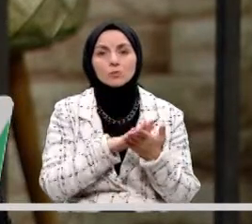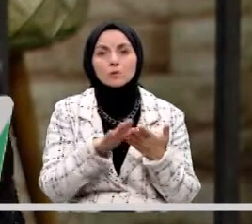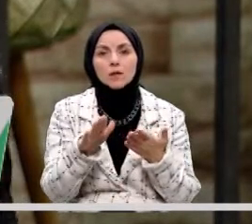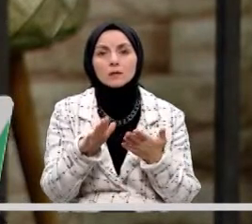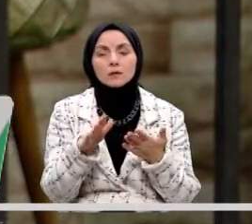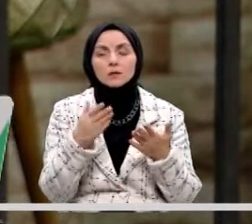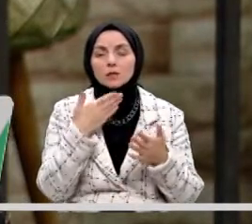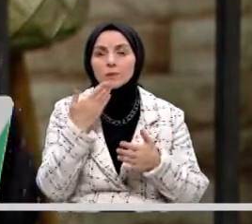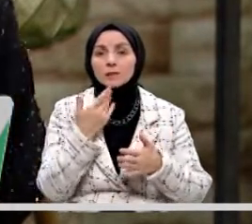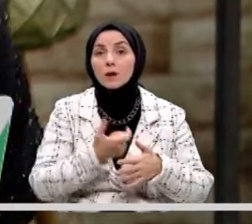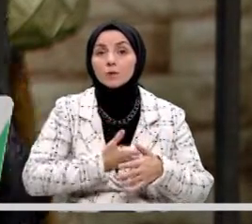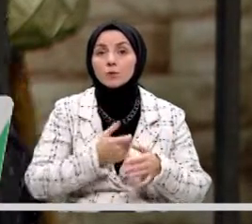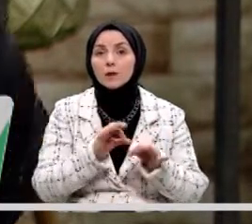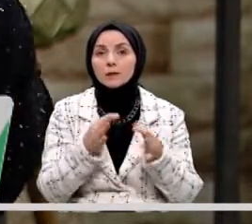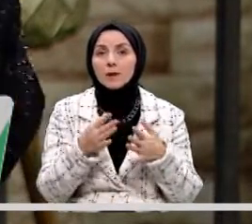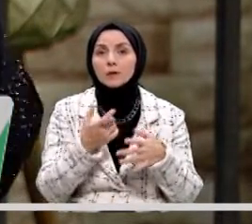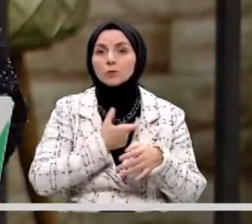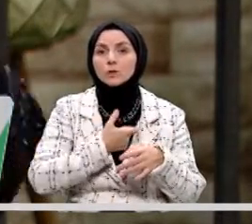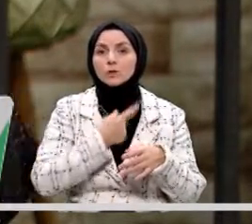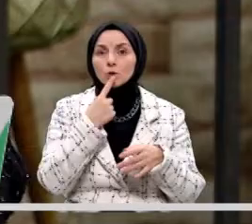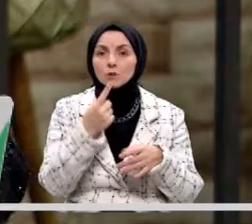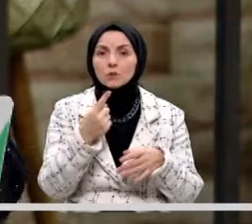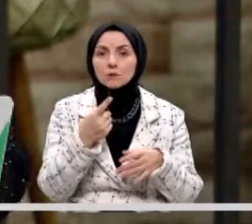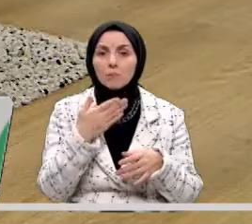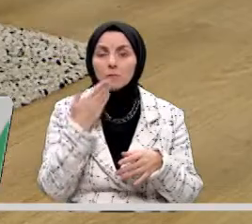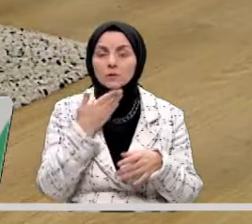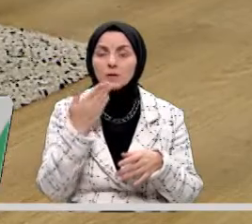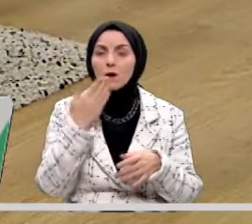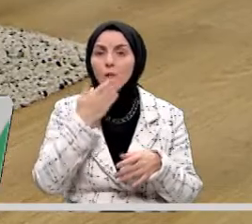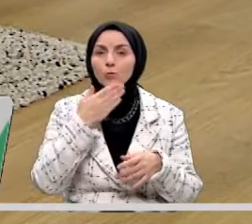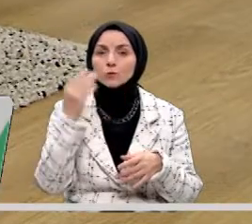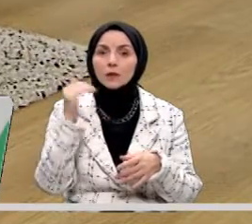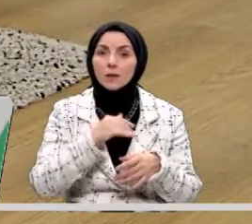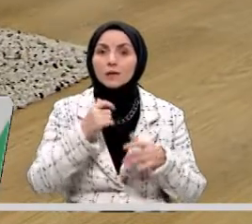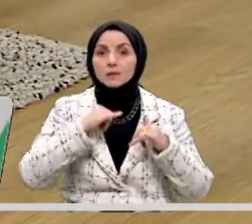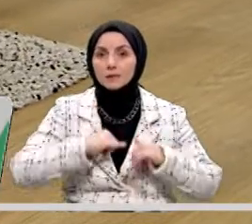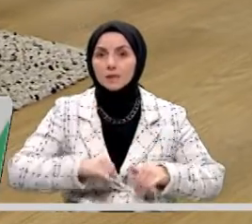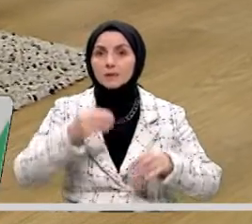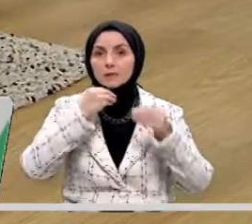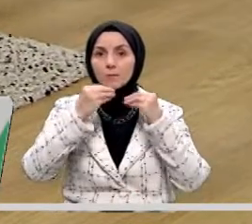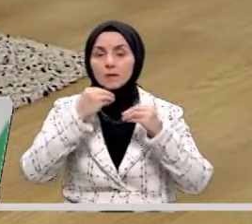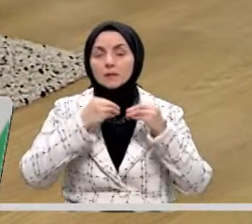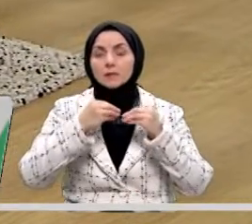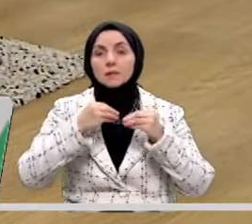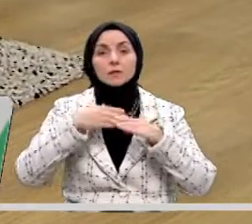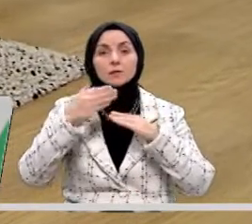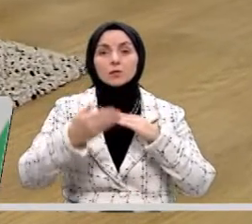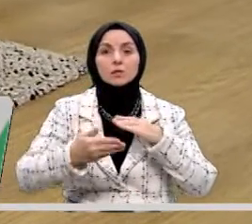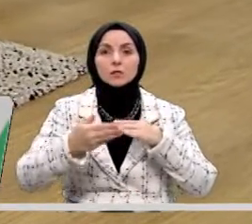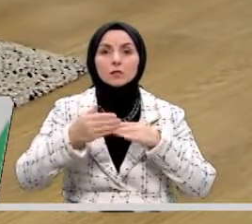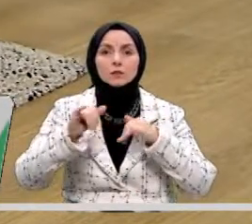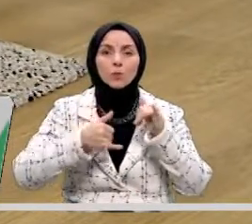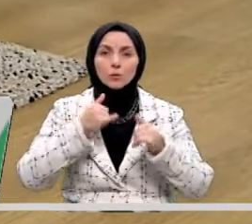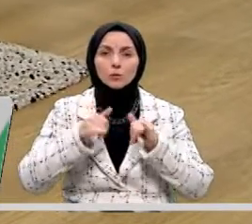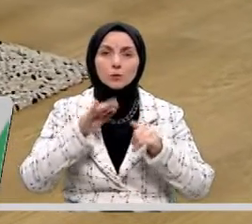ise ilk önce kuralı söyleyeceksin Farz edelim ki okuldan geldikten sonra dinlendin yemeğini yedin dışarı çıktın oyun oynadın kaça kadar saat